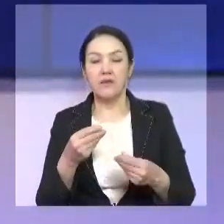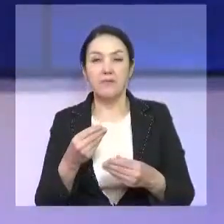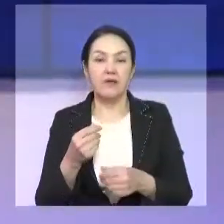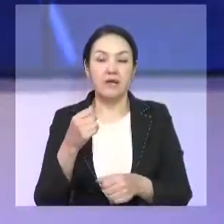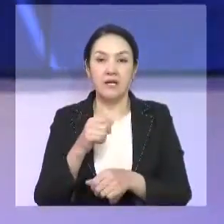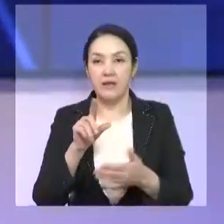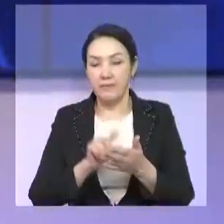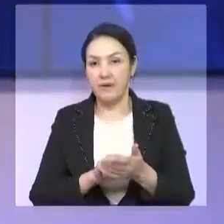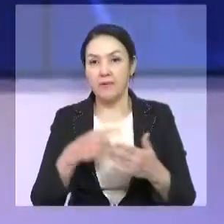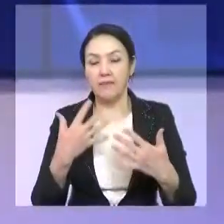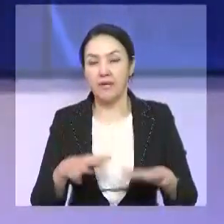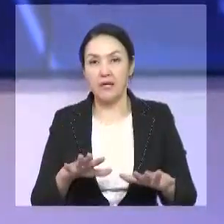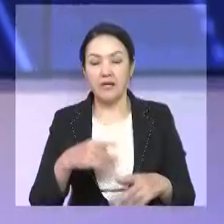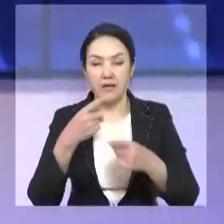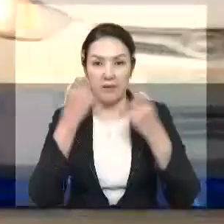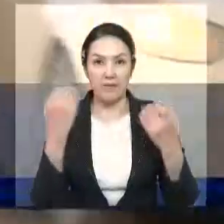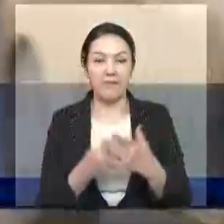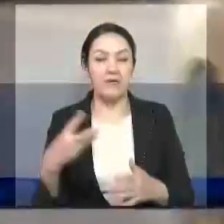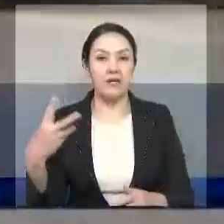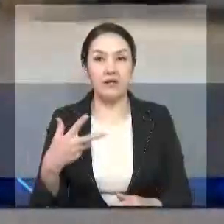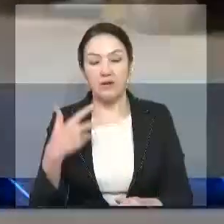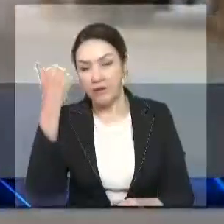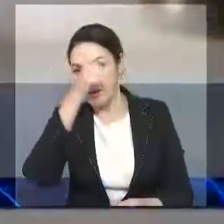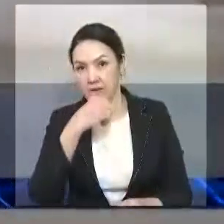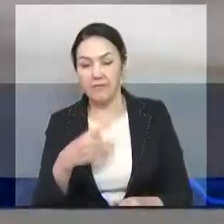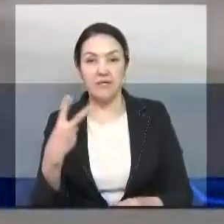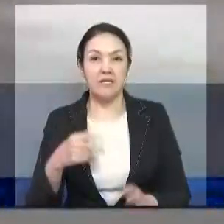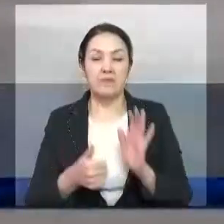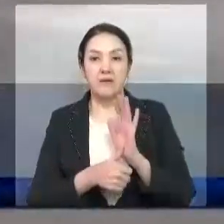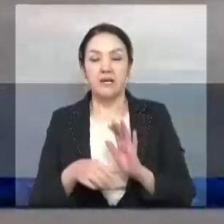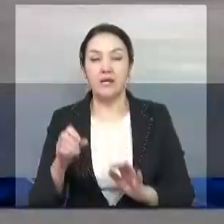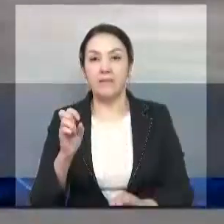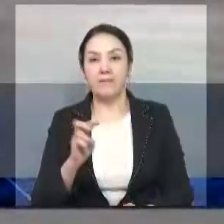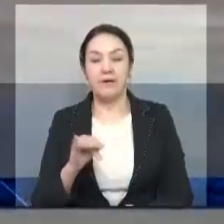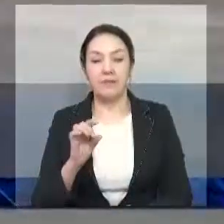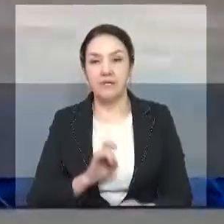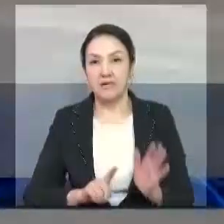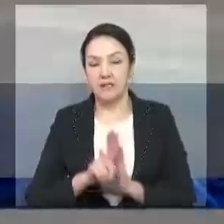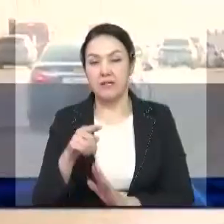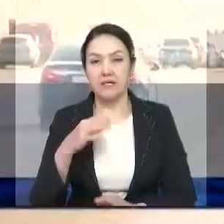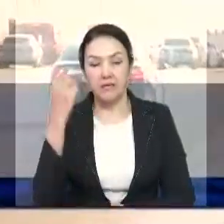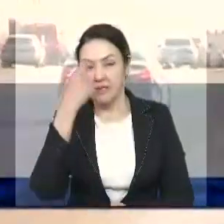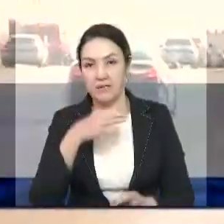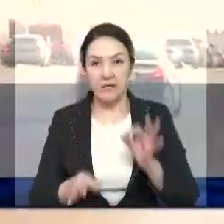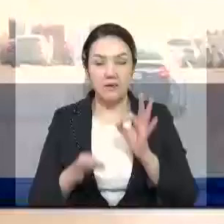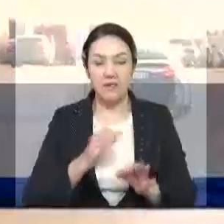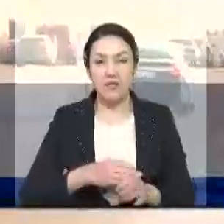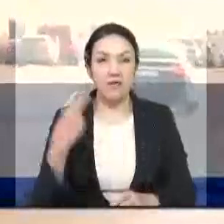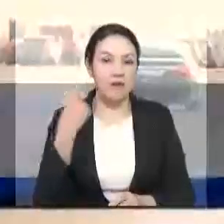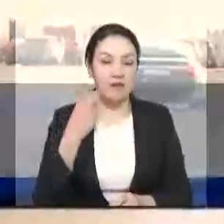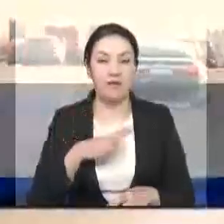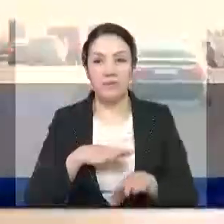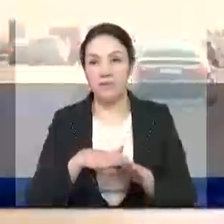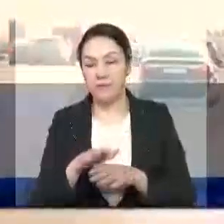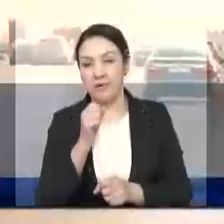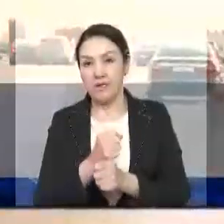1 сәуірде аяқталғанын хабарлайды. 2023 жылдың 26 мамырынан бастап жеке сот орындаушылар қарыздарды өндіру